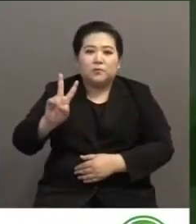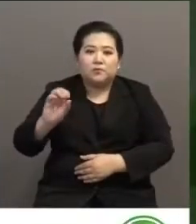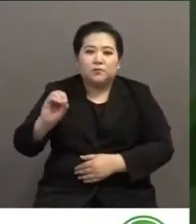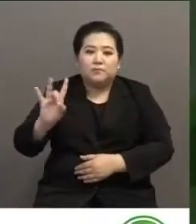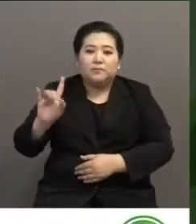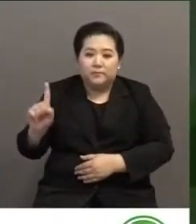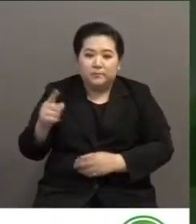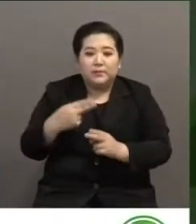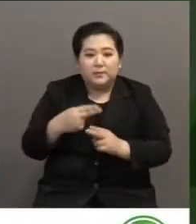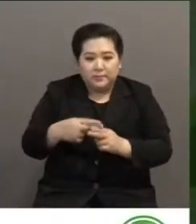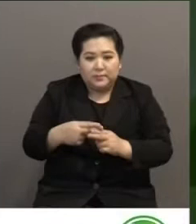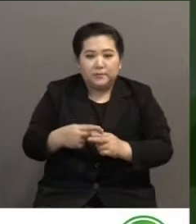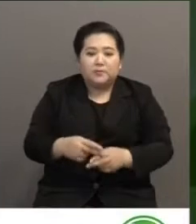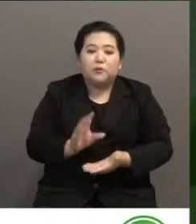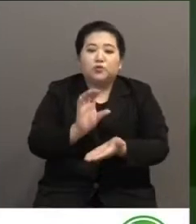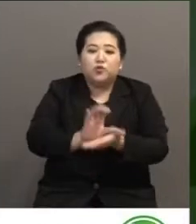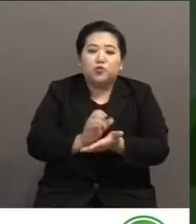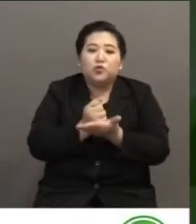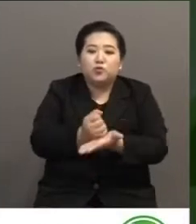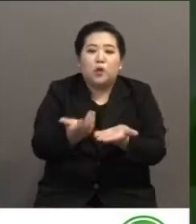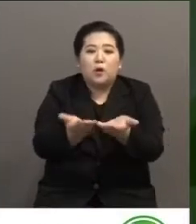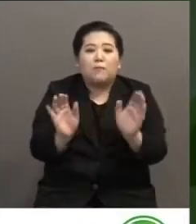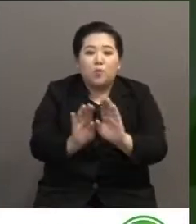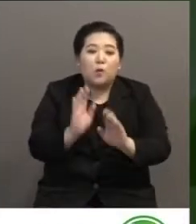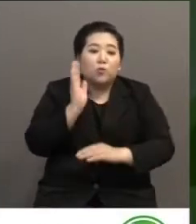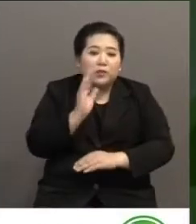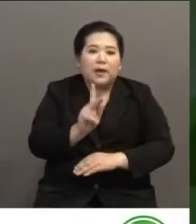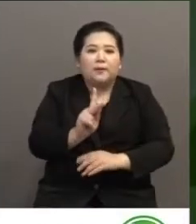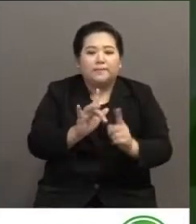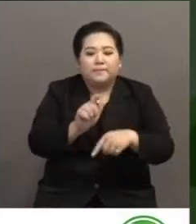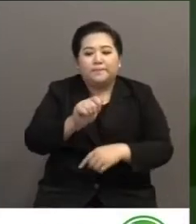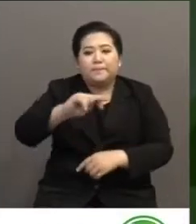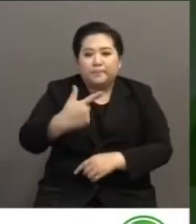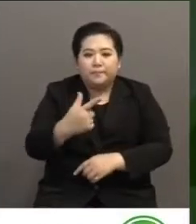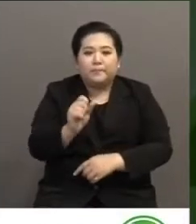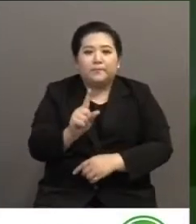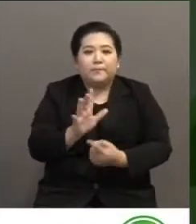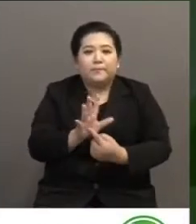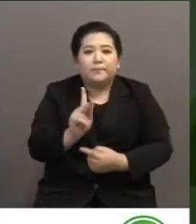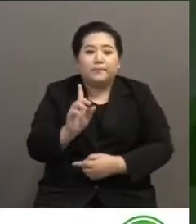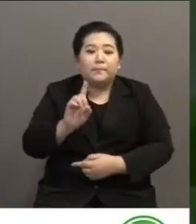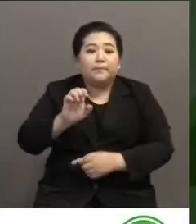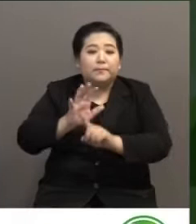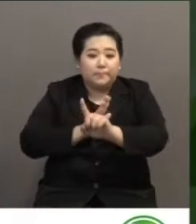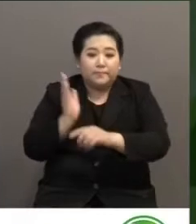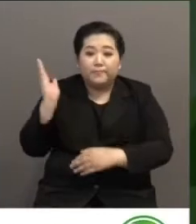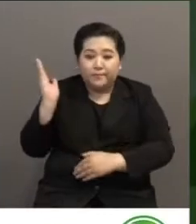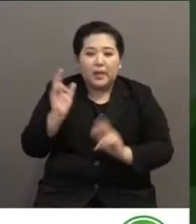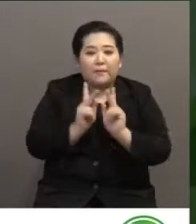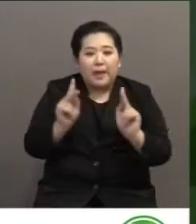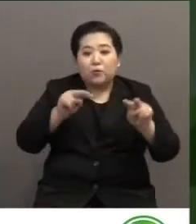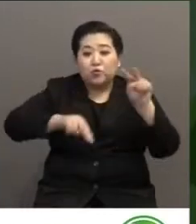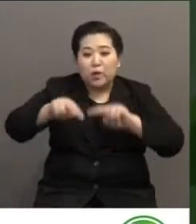885-027-2081ชื่อบัญชีก็คือกองทุนช่วยเหลือครอบครัวเด็กชายก้องศักดิ์โมรัตโดยมีกรรมการร่วมกันดูแลบัญชี2คนค่ะ